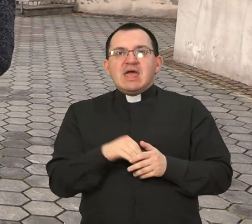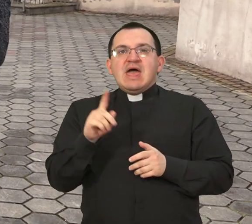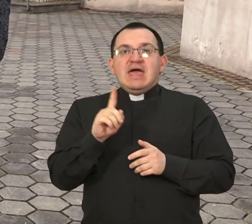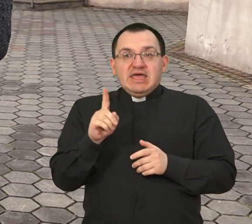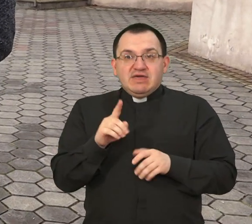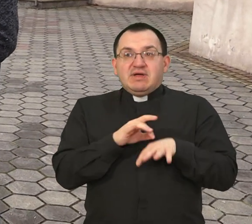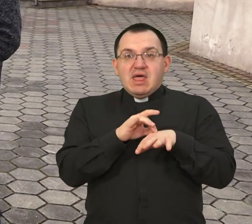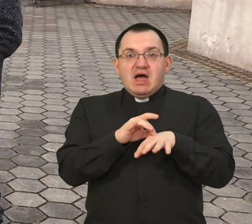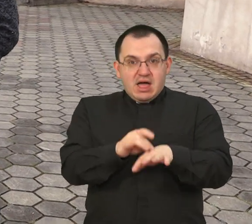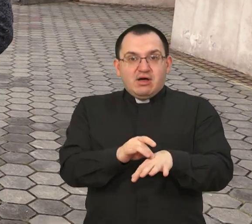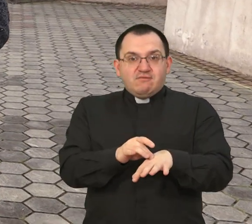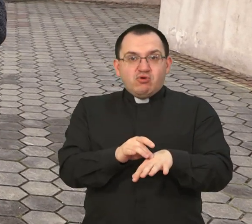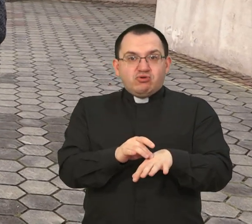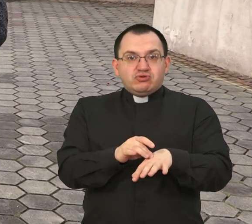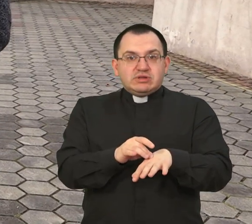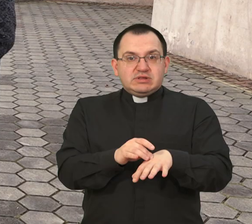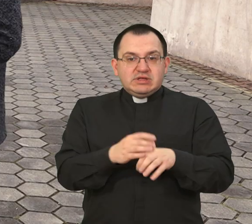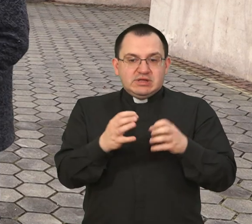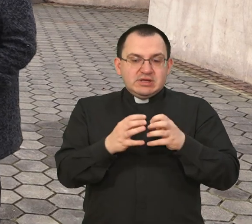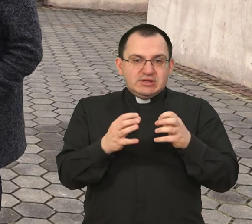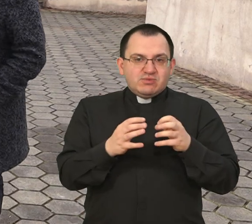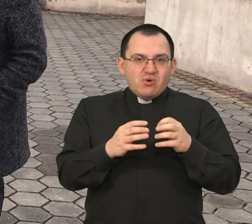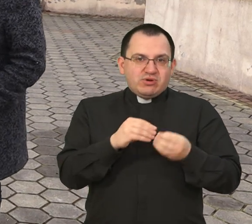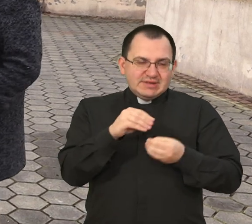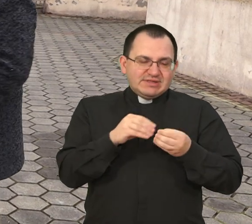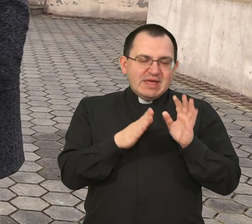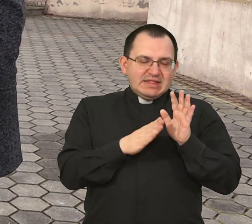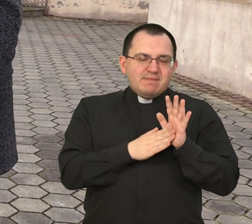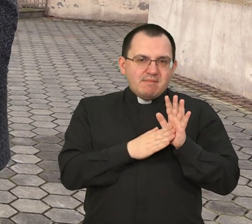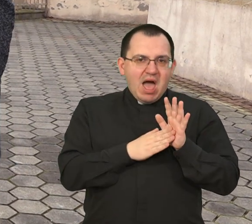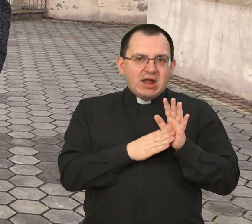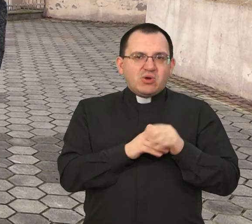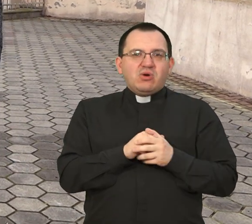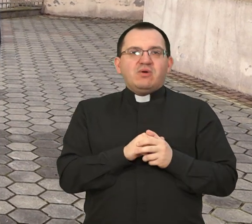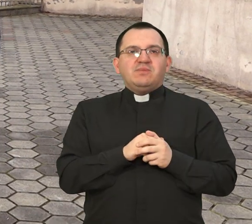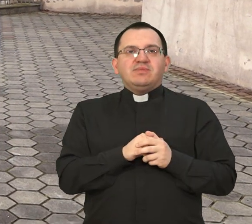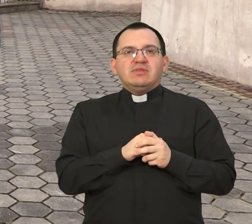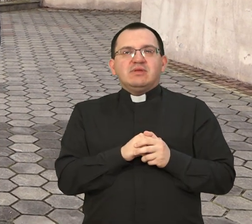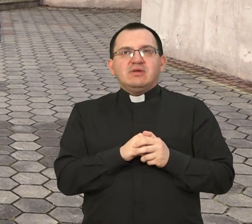Ivana vodi zbor ovoga žensku vokalnu skupinu Svetog Marka.